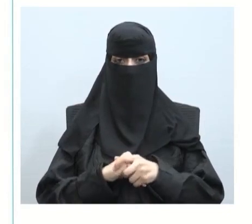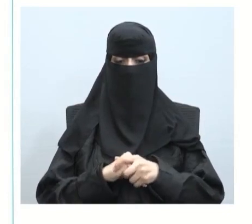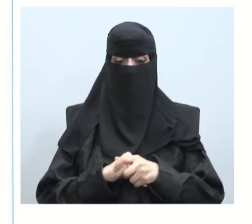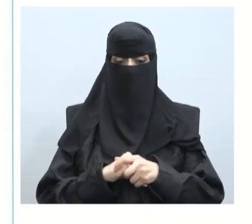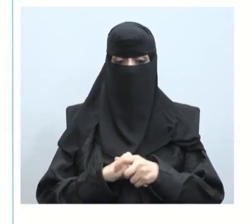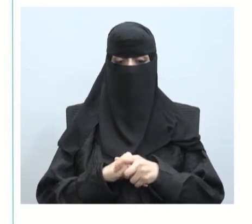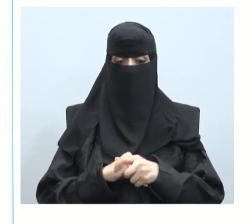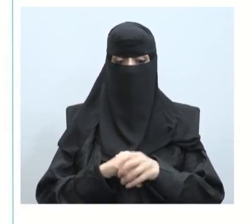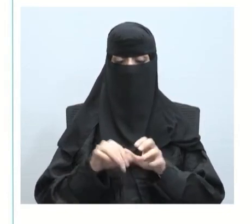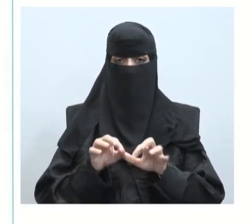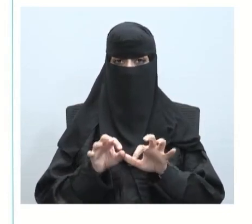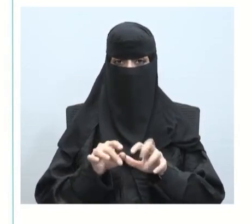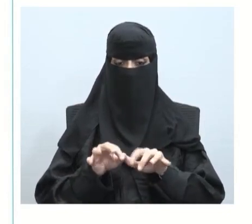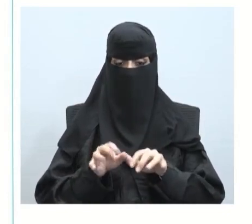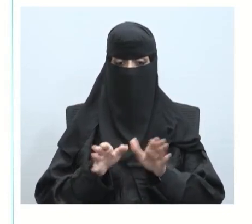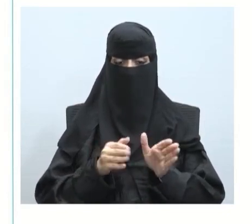install.